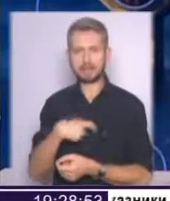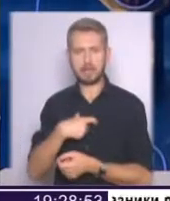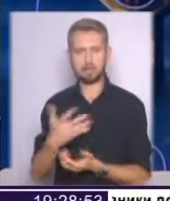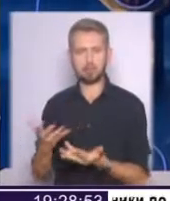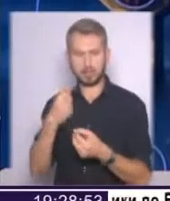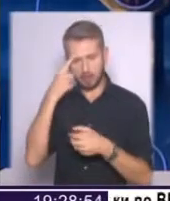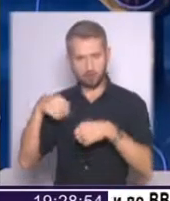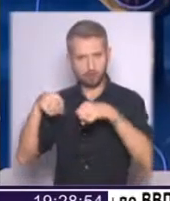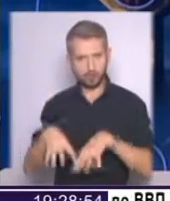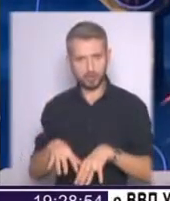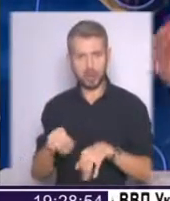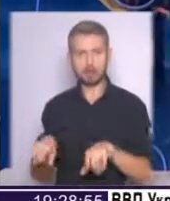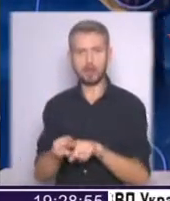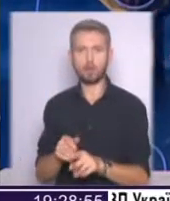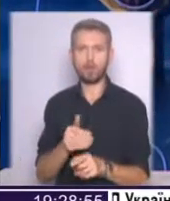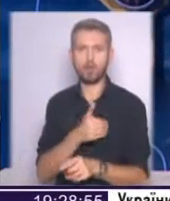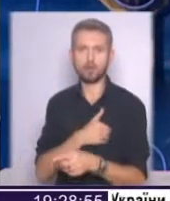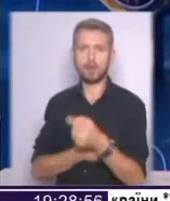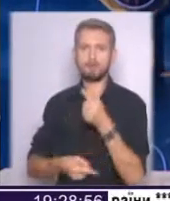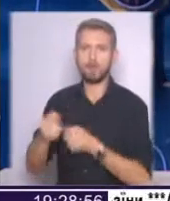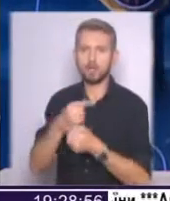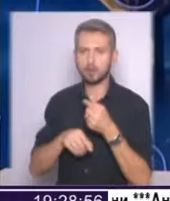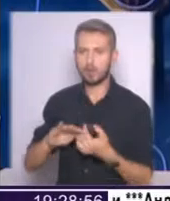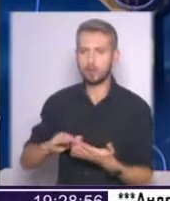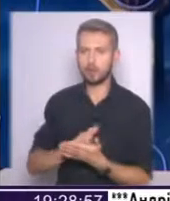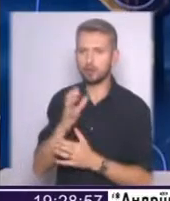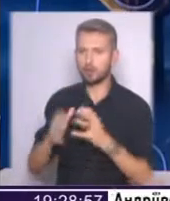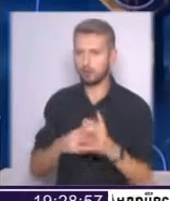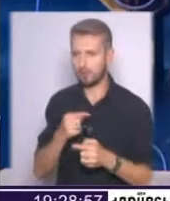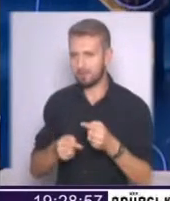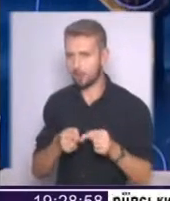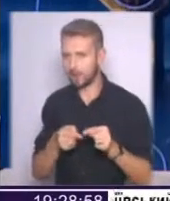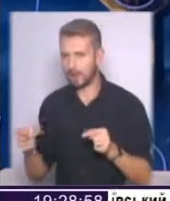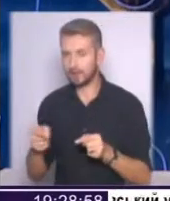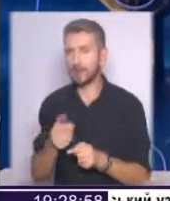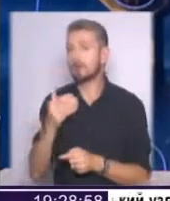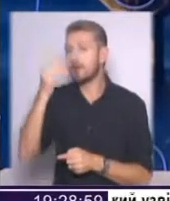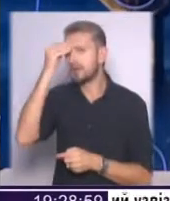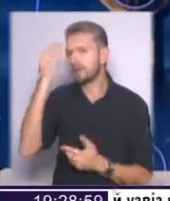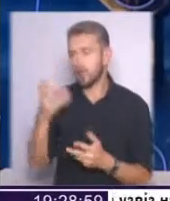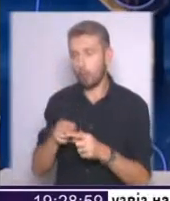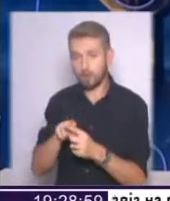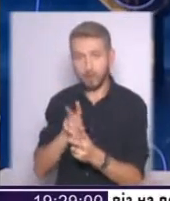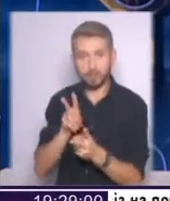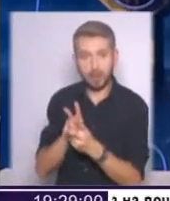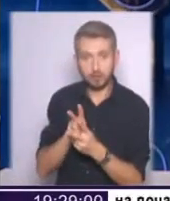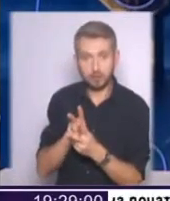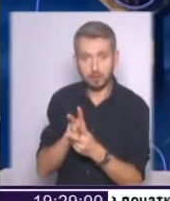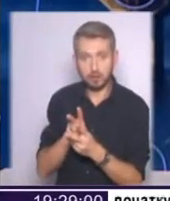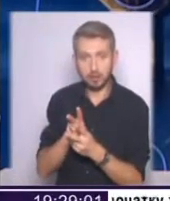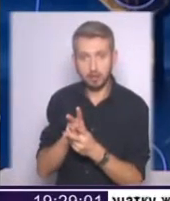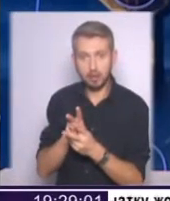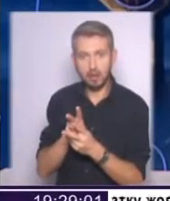ну і таким чином хоче там повернутися в політичний світовий процес. Як вам здається, ось ця зустріч, вона все-таки може бути